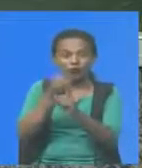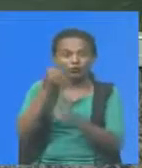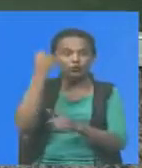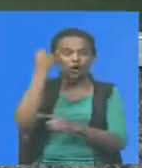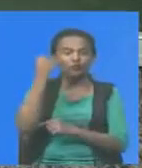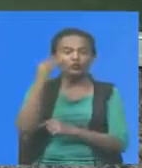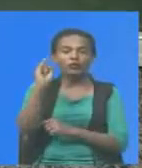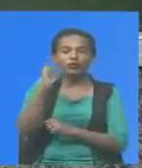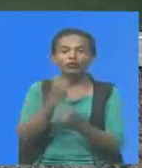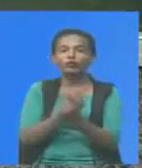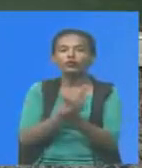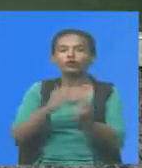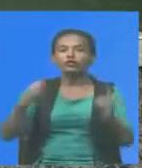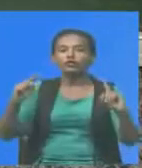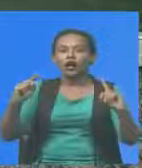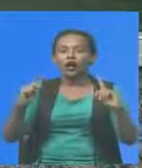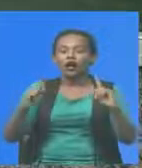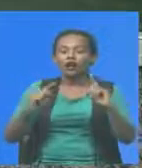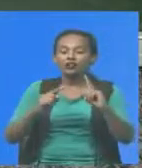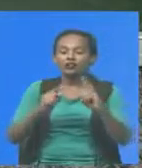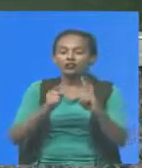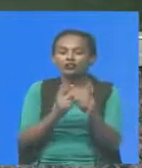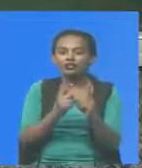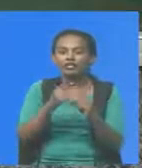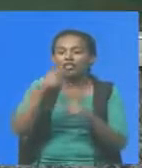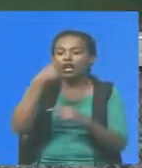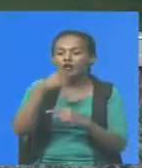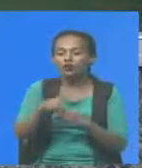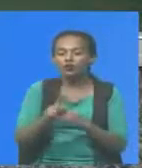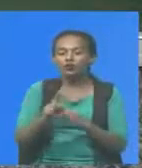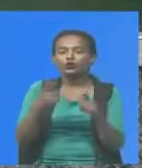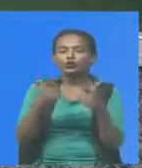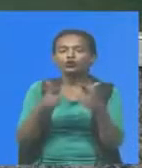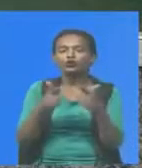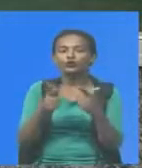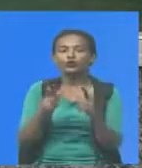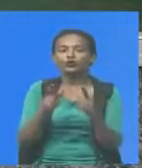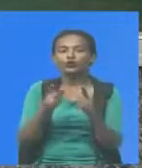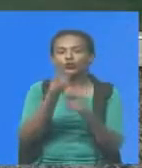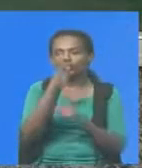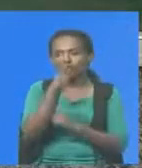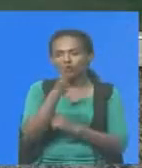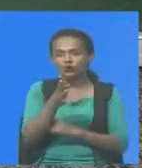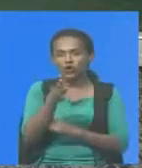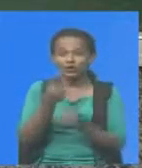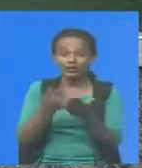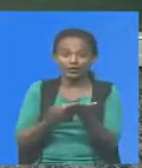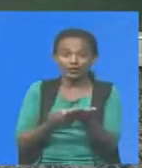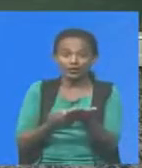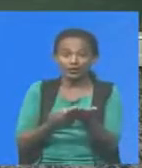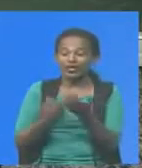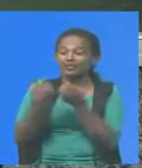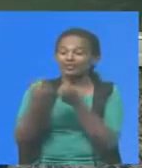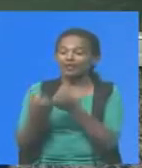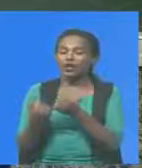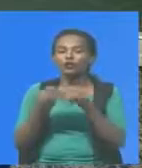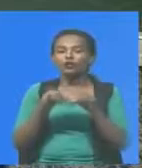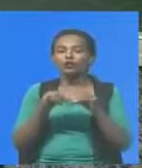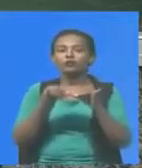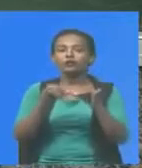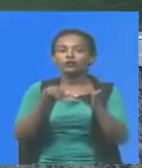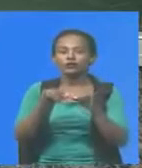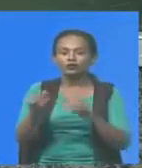ሐሳባቸውን በነጻ እንዲያንሸራሽሩ እድሉ ተፈጥሮላቸዋል። ይህም ተጠናክሮ የሚቀጥል